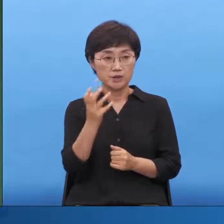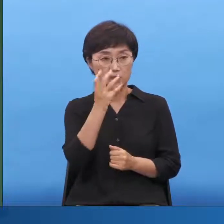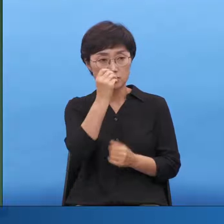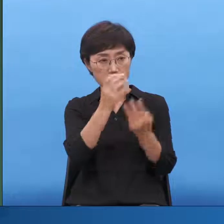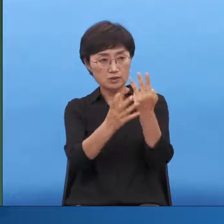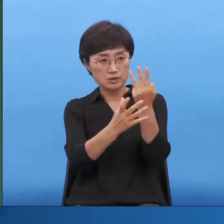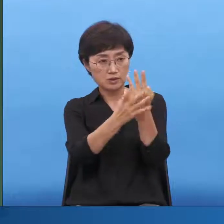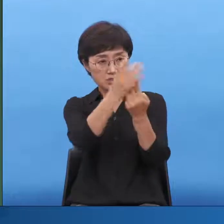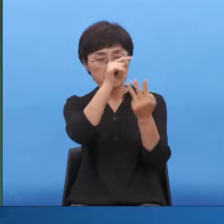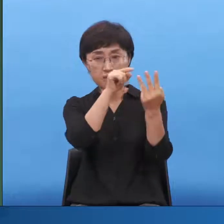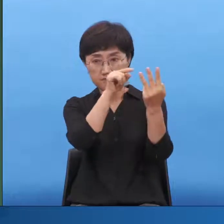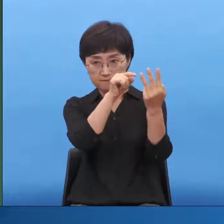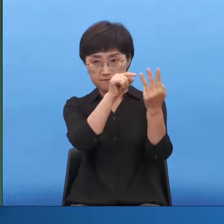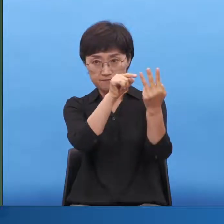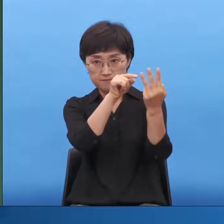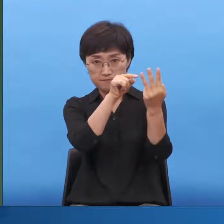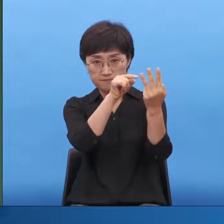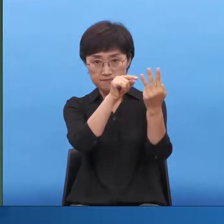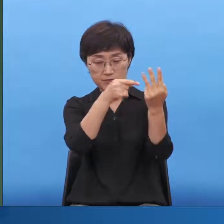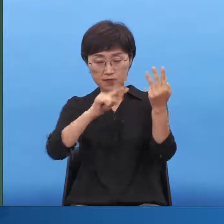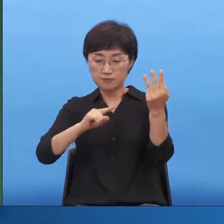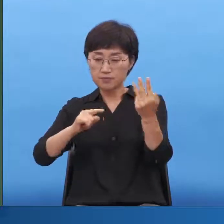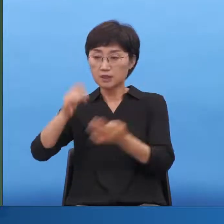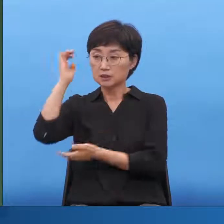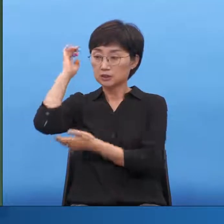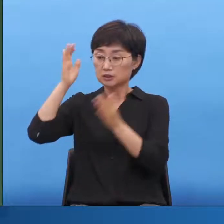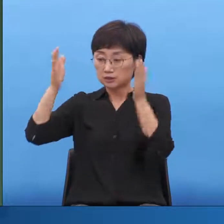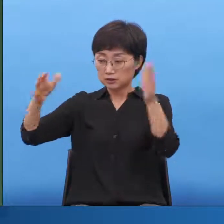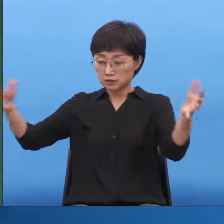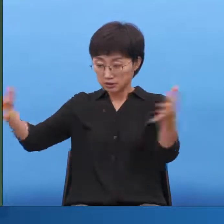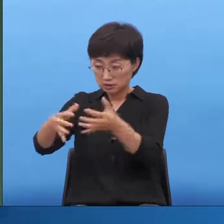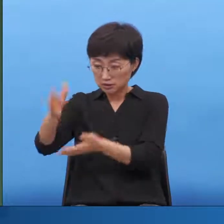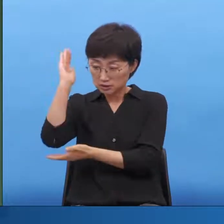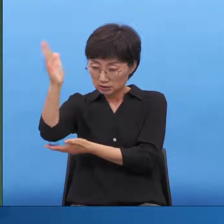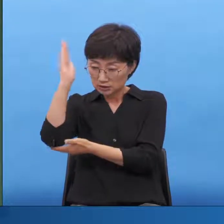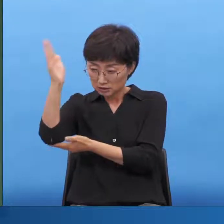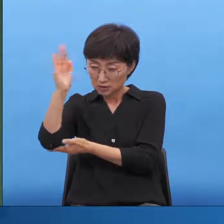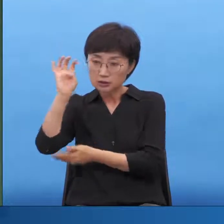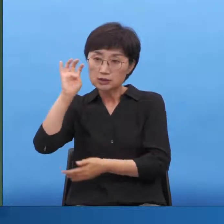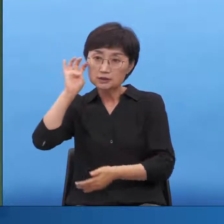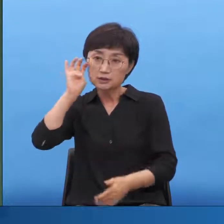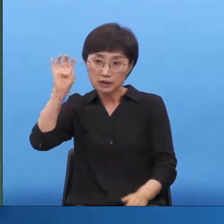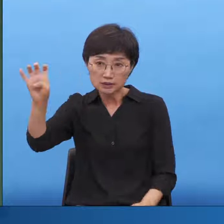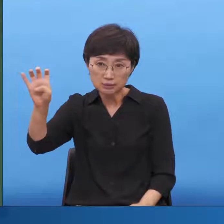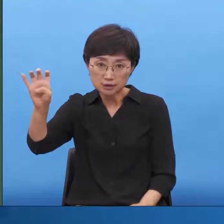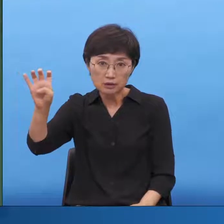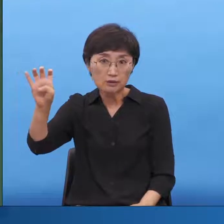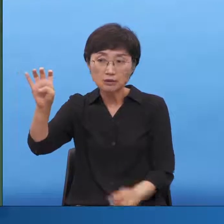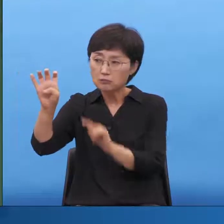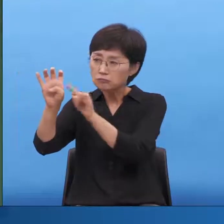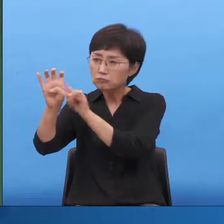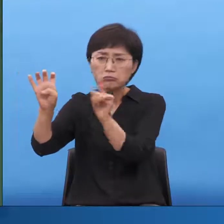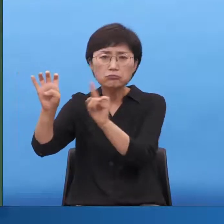基督已经说了神的国还有圣灵是圣三位一体的神。 예, 40일 동안에 막 이렇게 한 거는 이 부분에다가 각인시인 거예요.